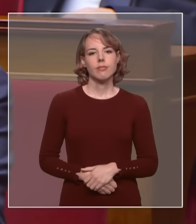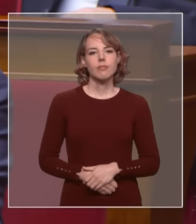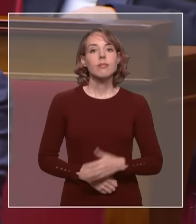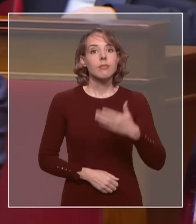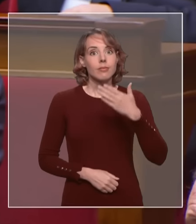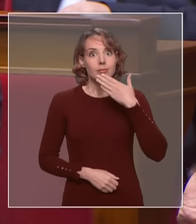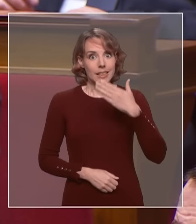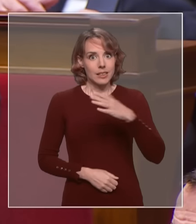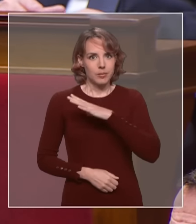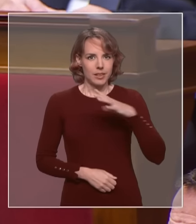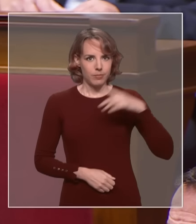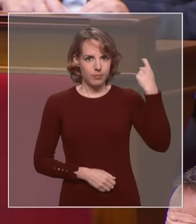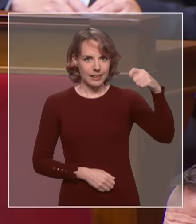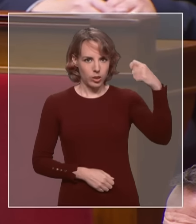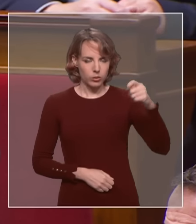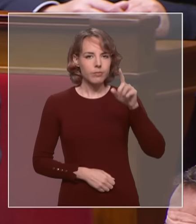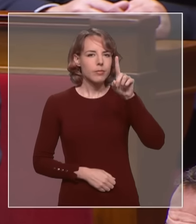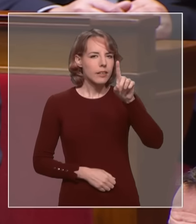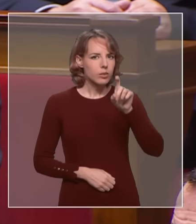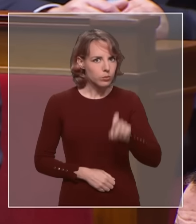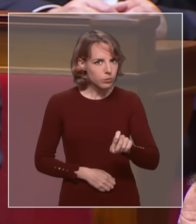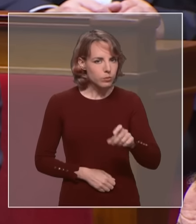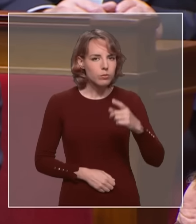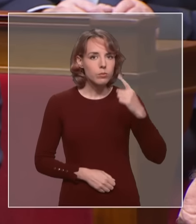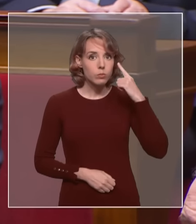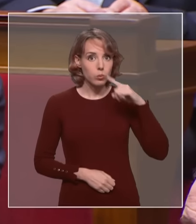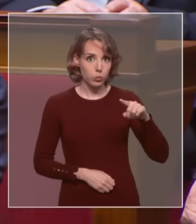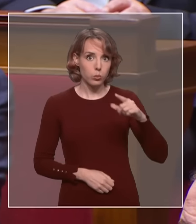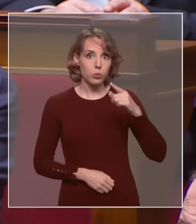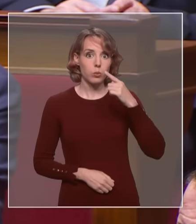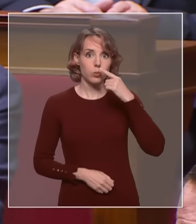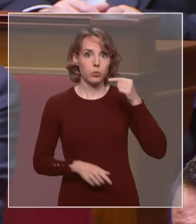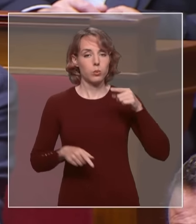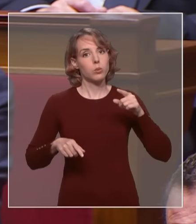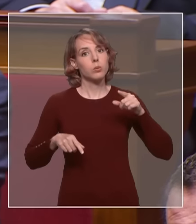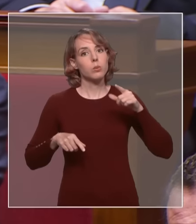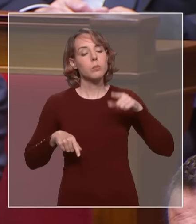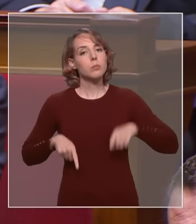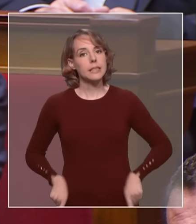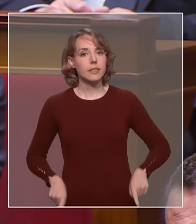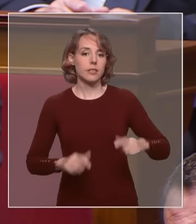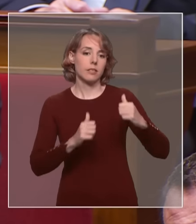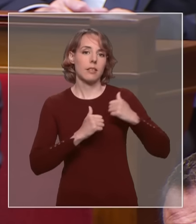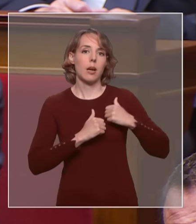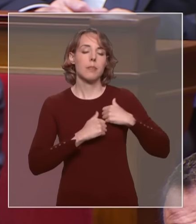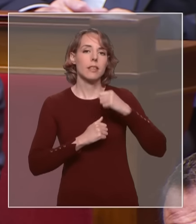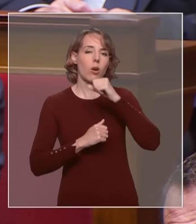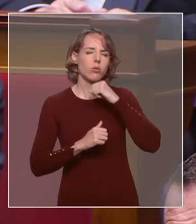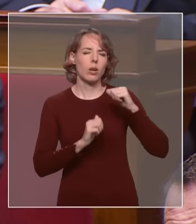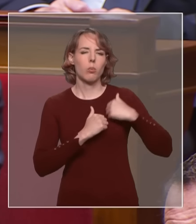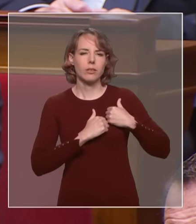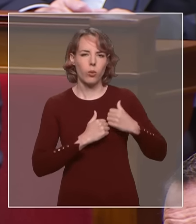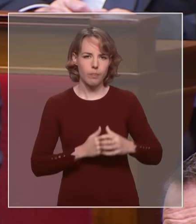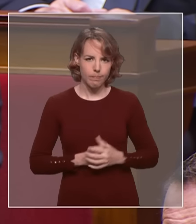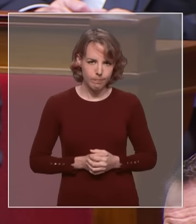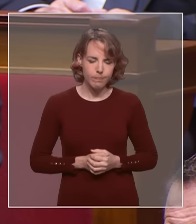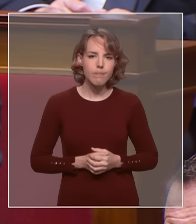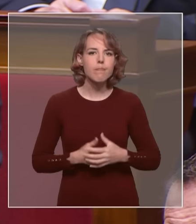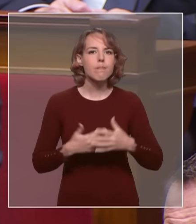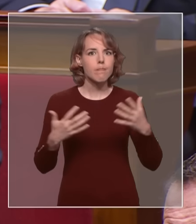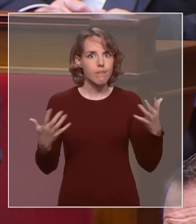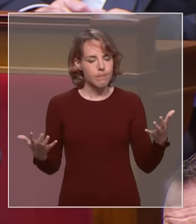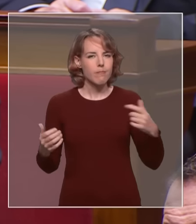Merci Madame la Présidente. Ma question s'adresse à Monsieur le ministre des Armées et des Anciens Combattants. Monsieur le ministre, ce n'est pas sans une